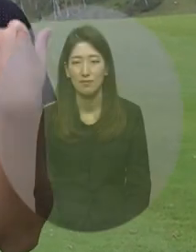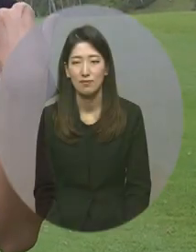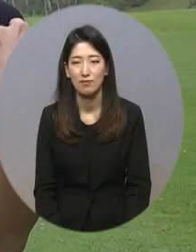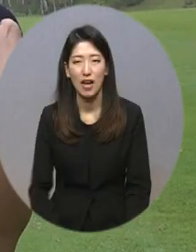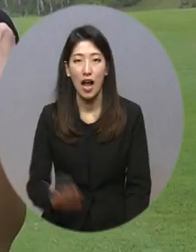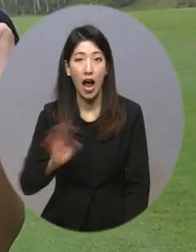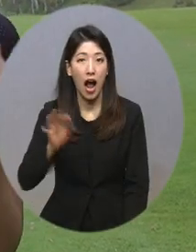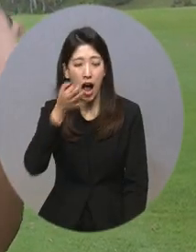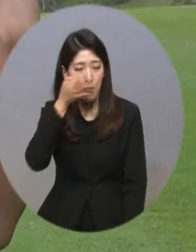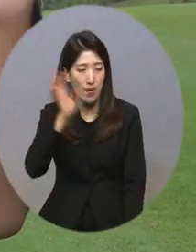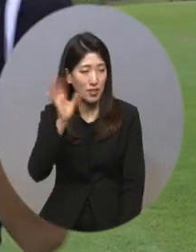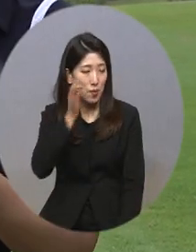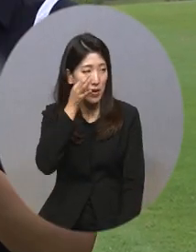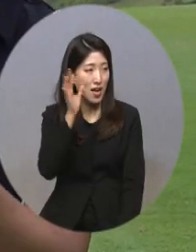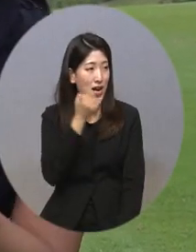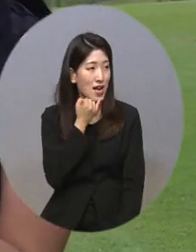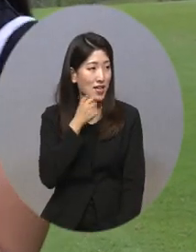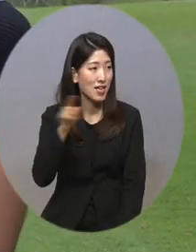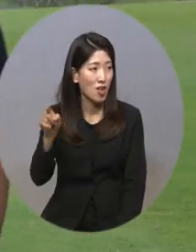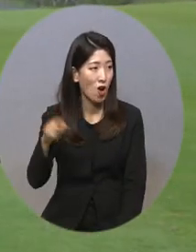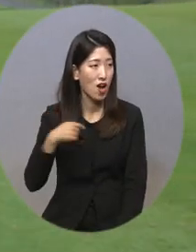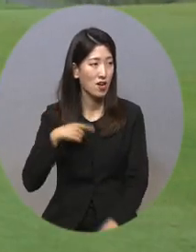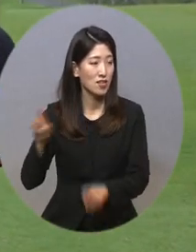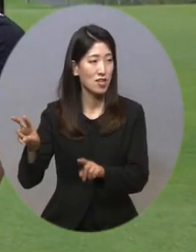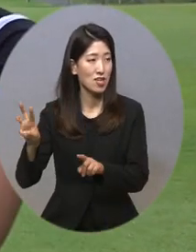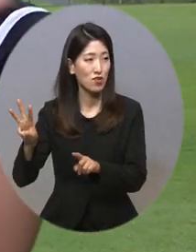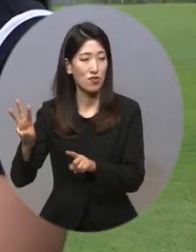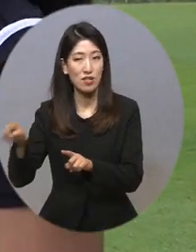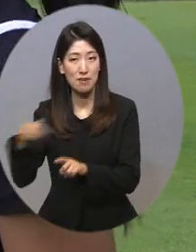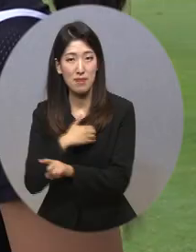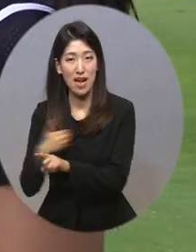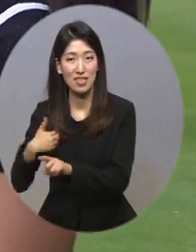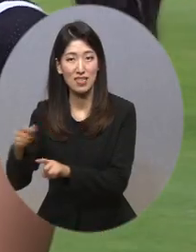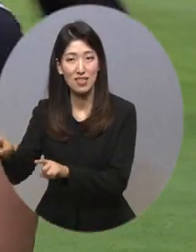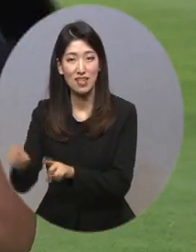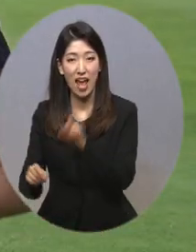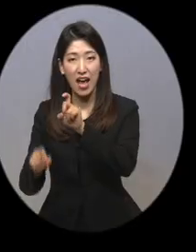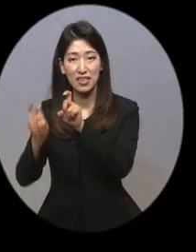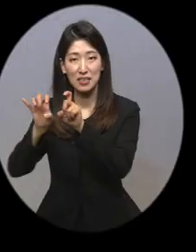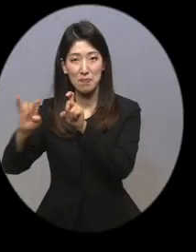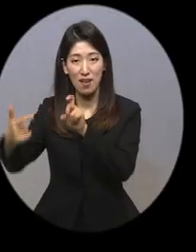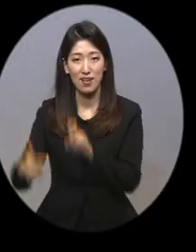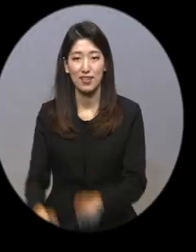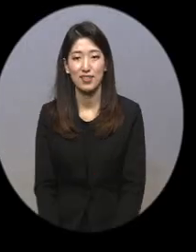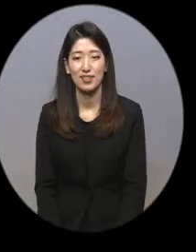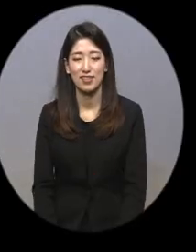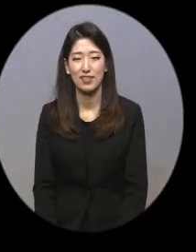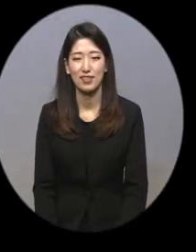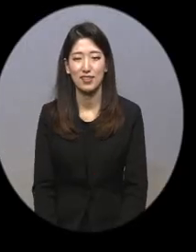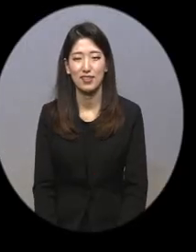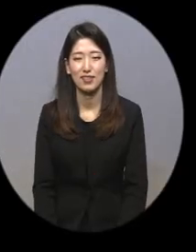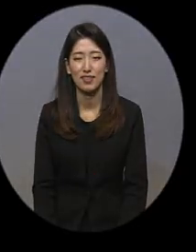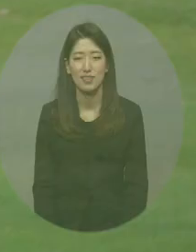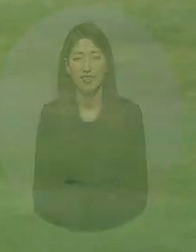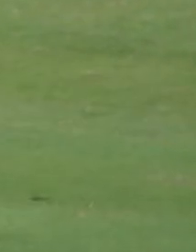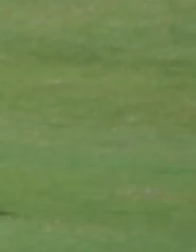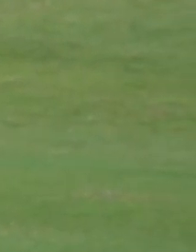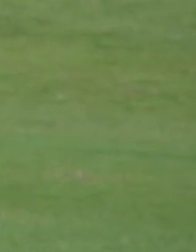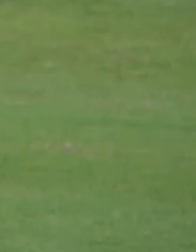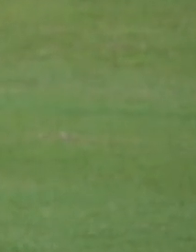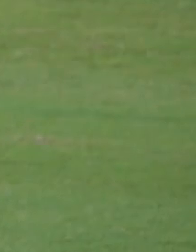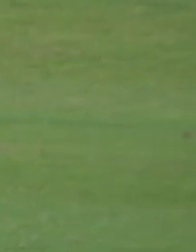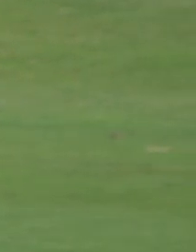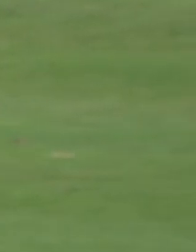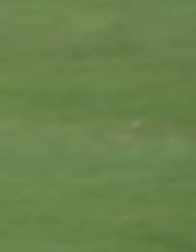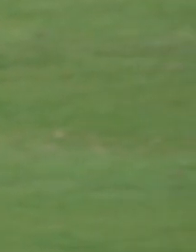내가 첫 잔 줄 알았어. 형, 이관입니다. 세상에서 돌아가면 엑스맨 해주는 거야, 혹시? 오빠,